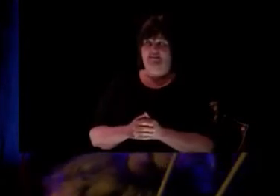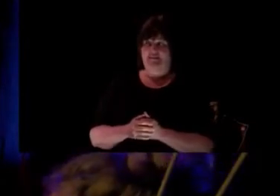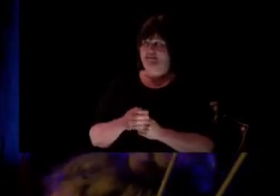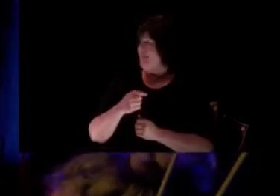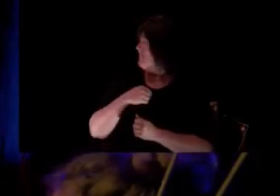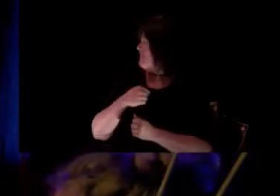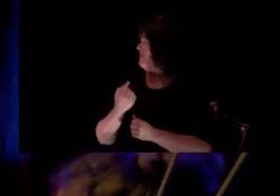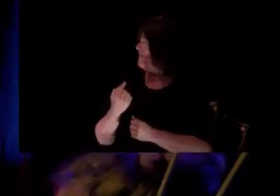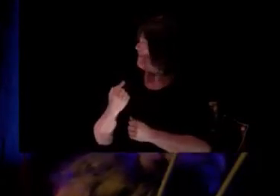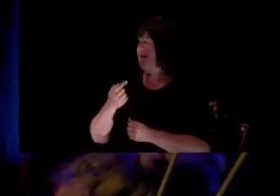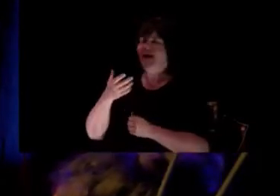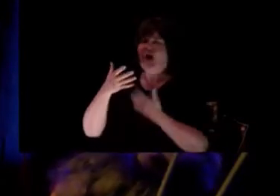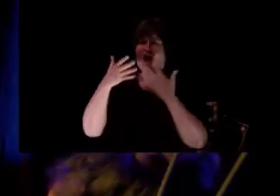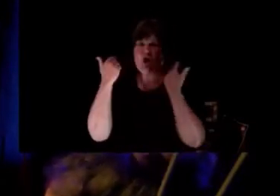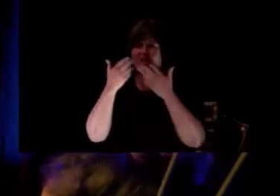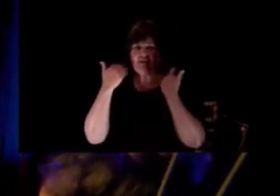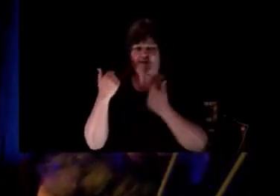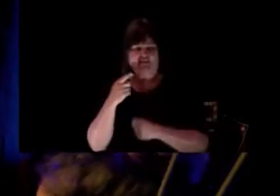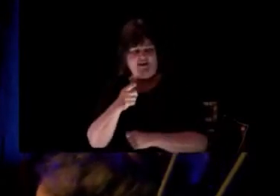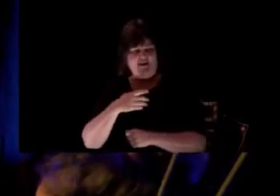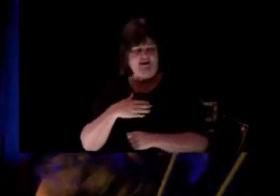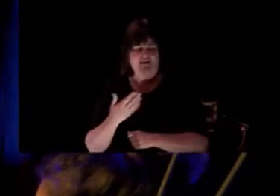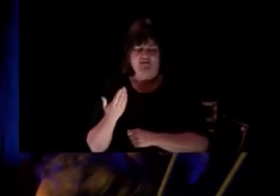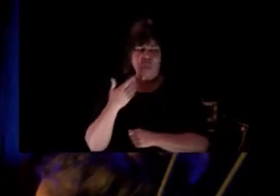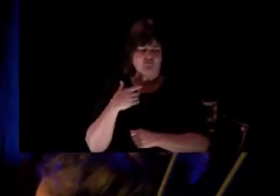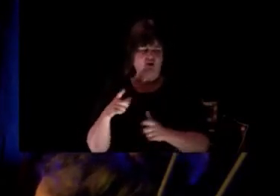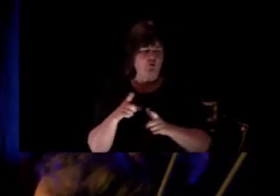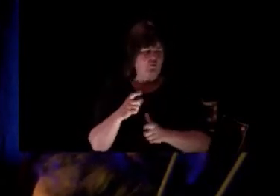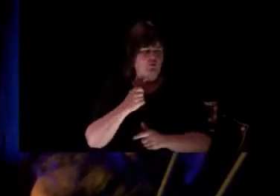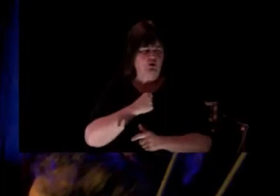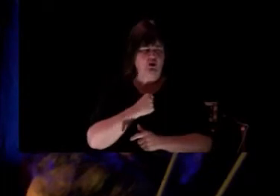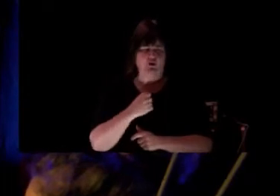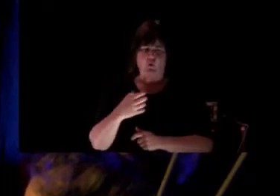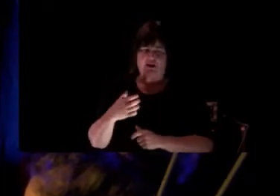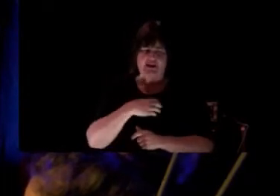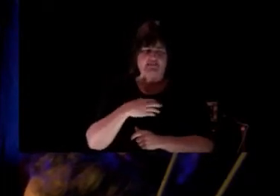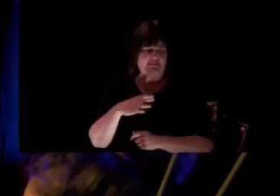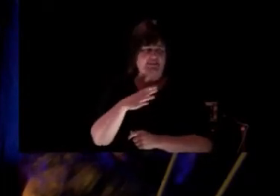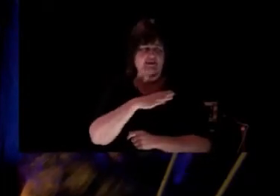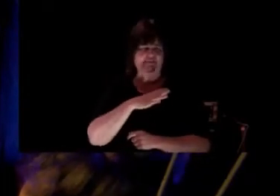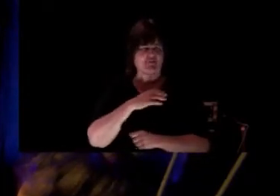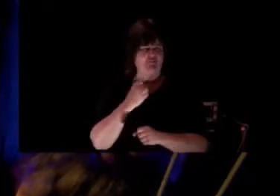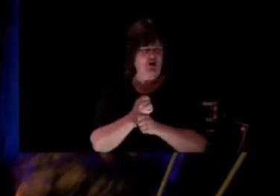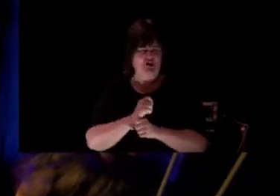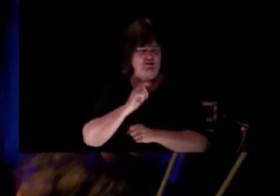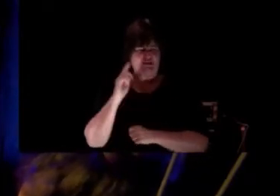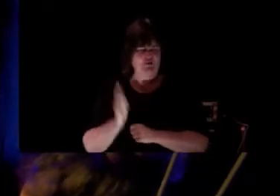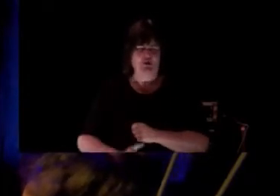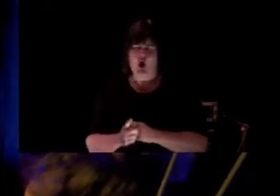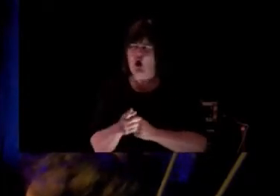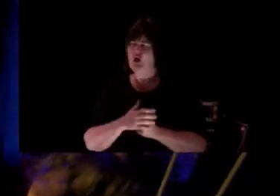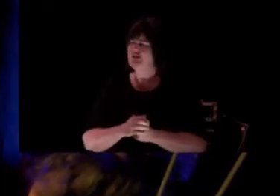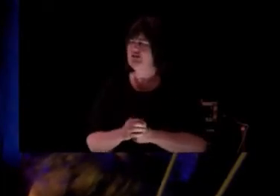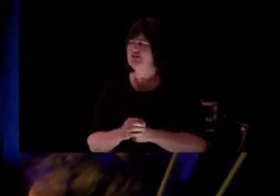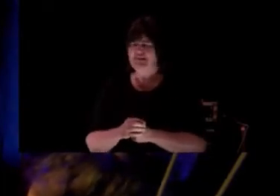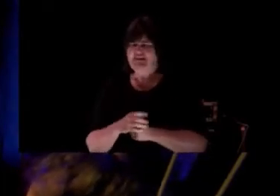Katrine, hun var en utrygg og redd og stille jente, men det var kanskje ikke så rart, fordi alt informasjonen gikk